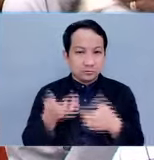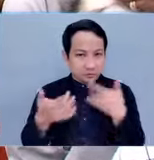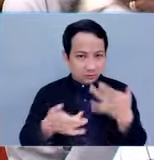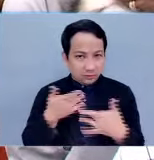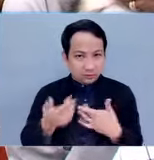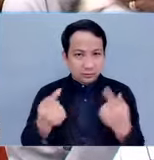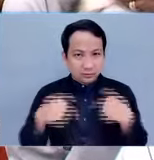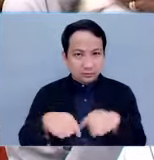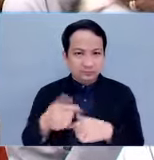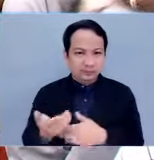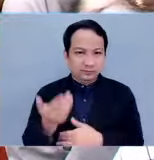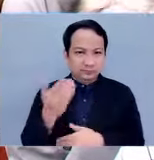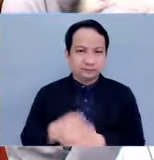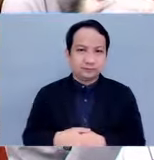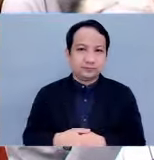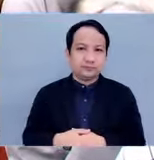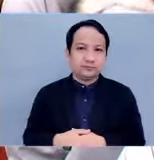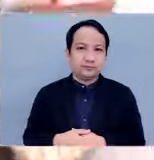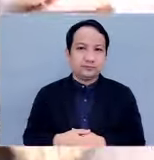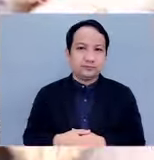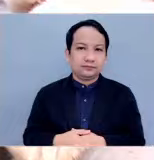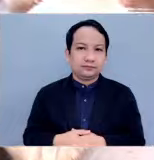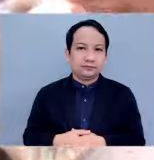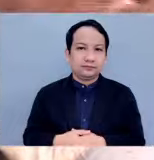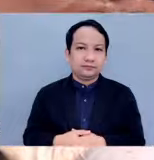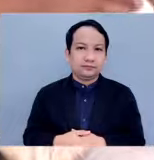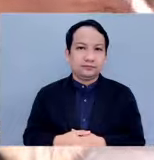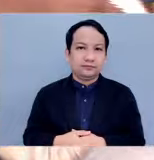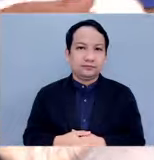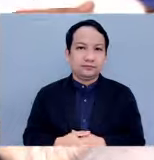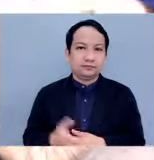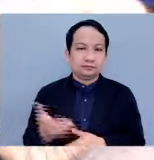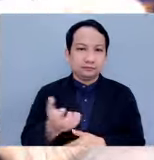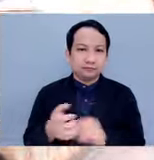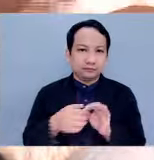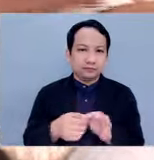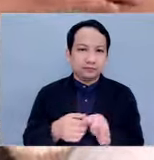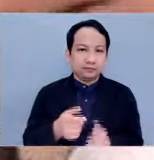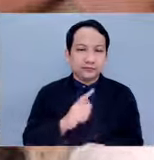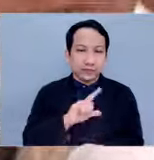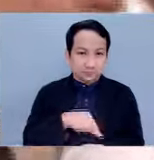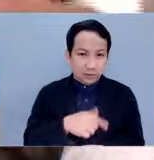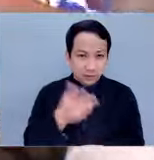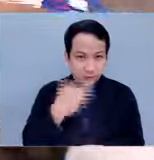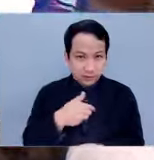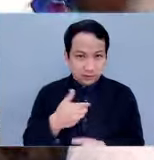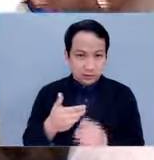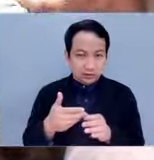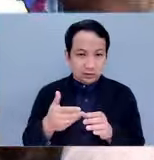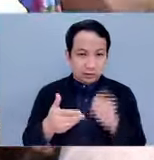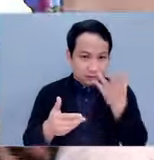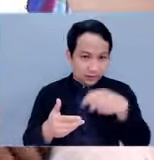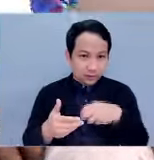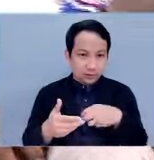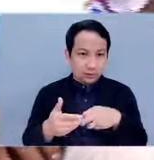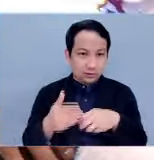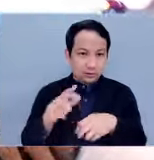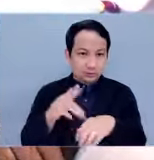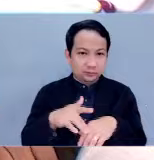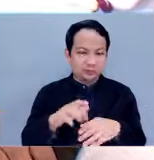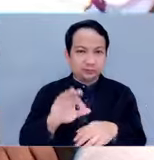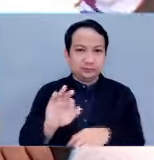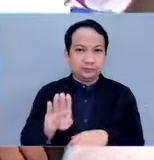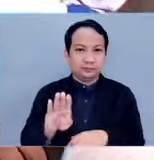ngayong umaga? Yes, if you are planning to get quality cats, you can reach us out at on